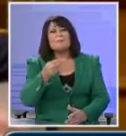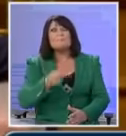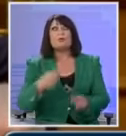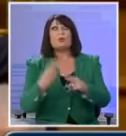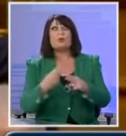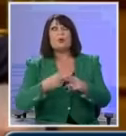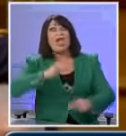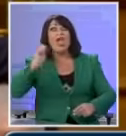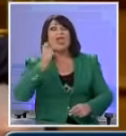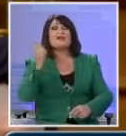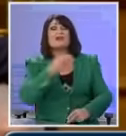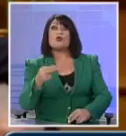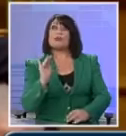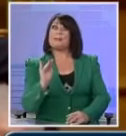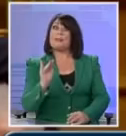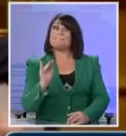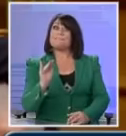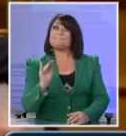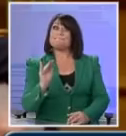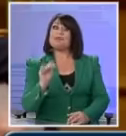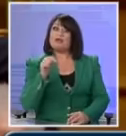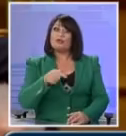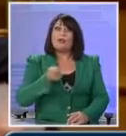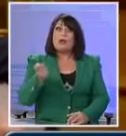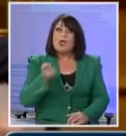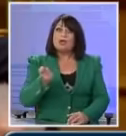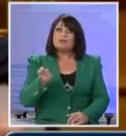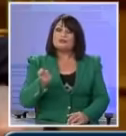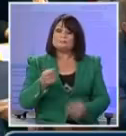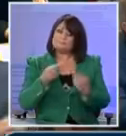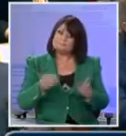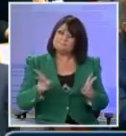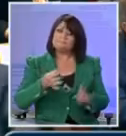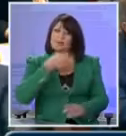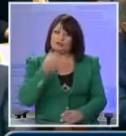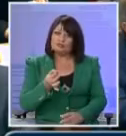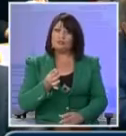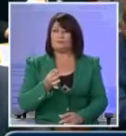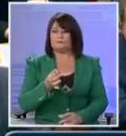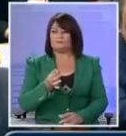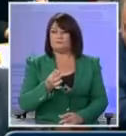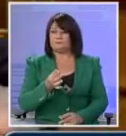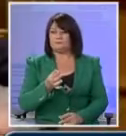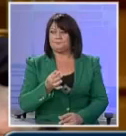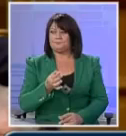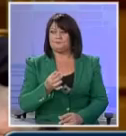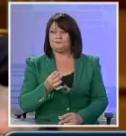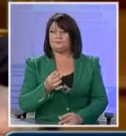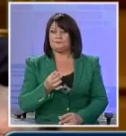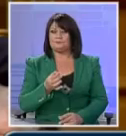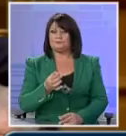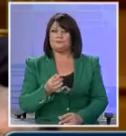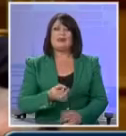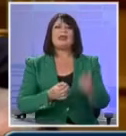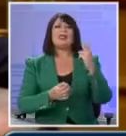εθνικό θέμα κύριε πρόεδρε για το μεγάλο αυτό εθνικό θέμα επιτρέψτε μου να σας πω το εξής κάντε σχα πα ρου